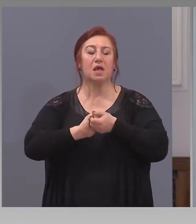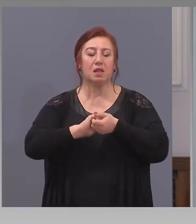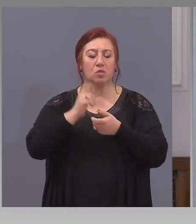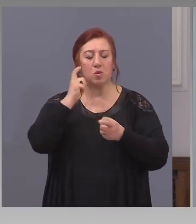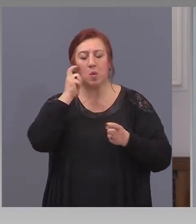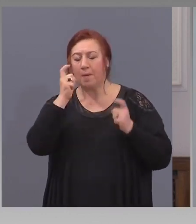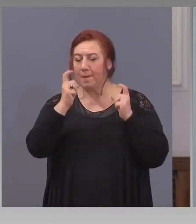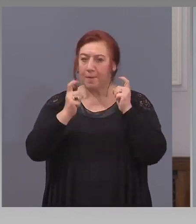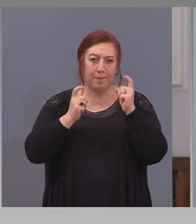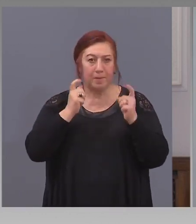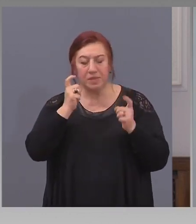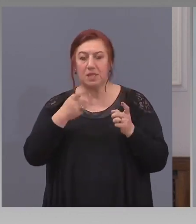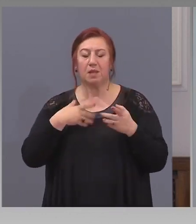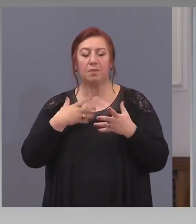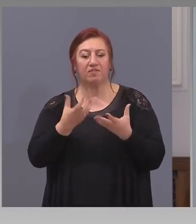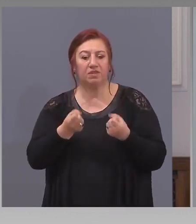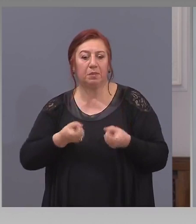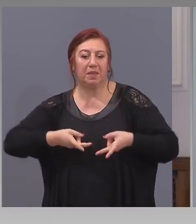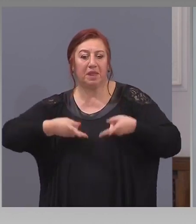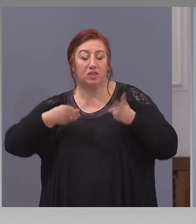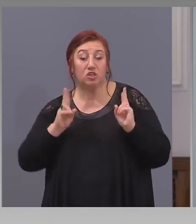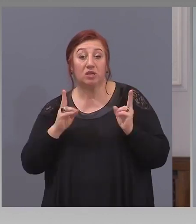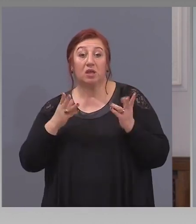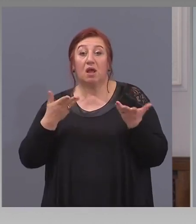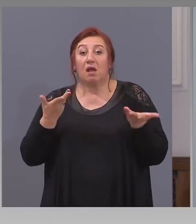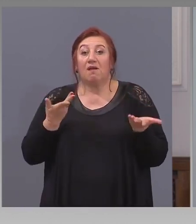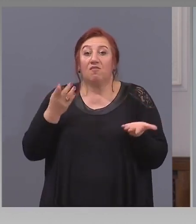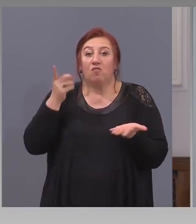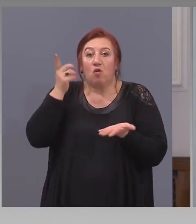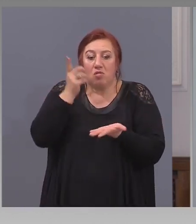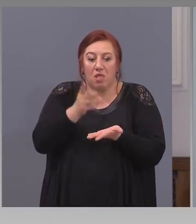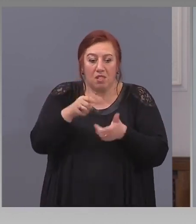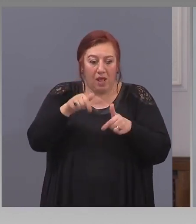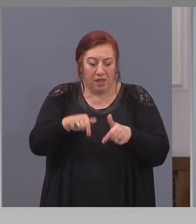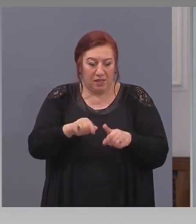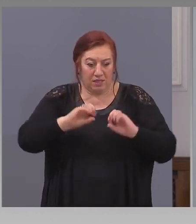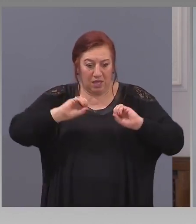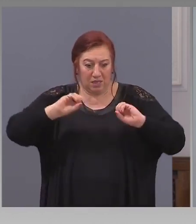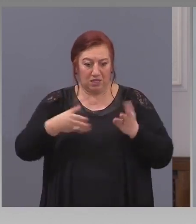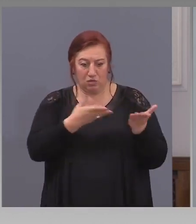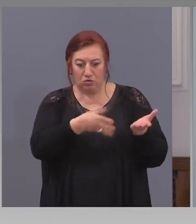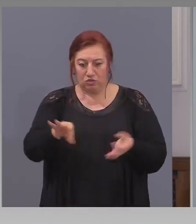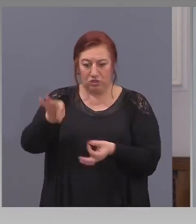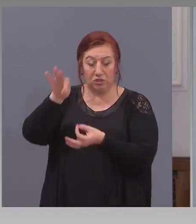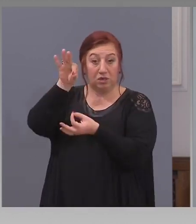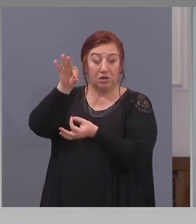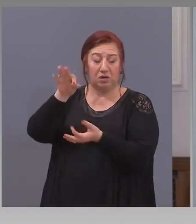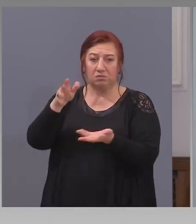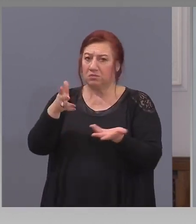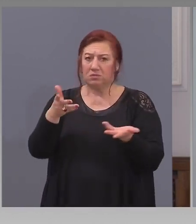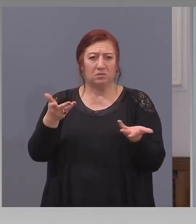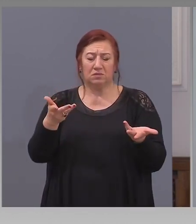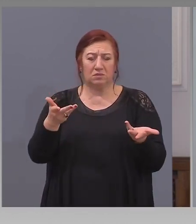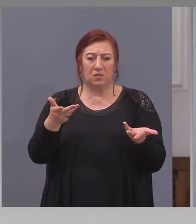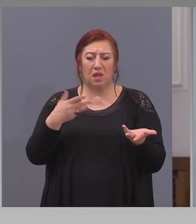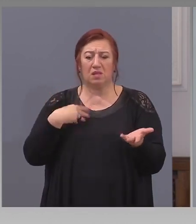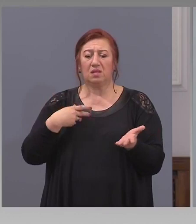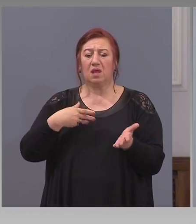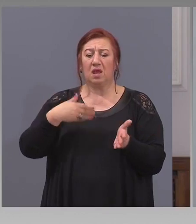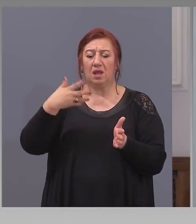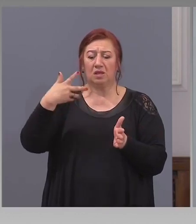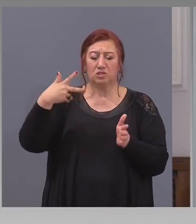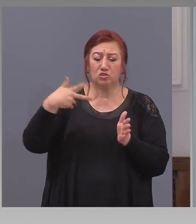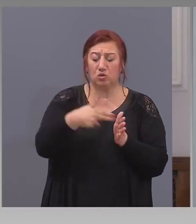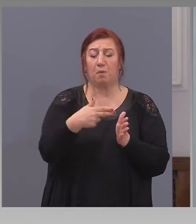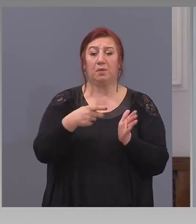мислиме, решаваме. Кое налагаше днес да ме нападнат гърбата? С кое? Като в 10